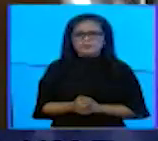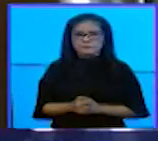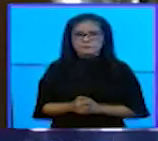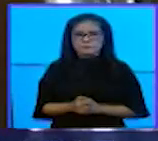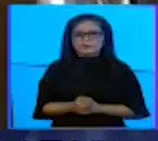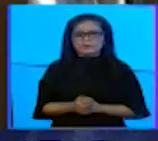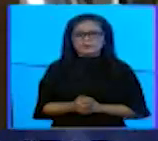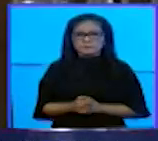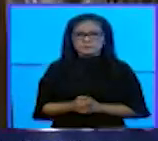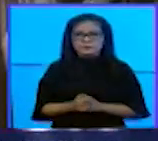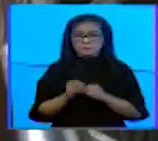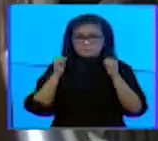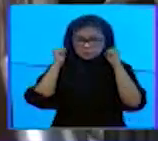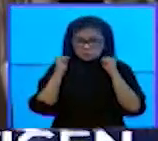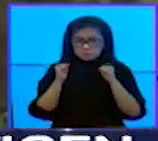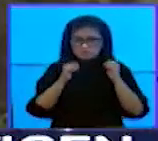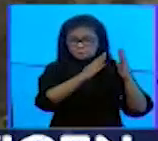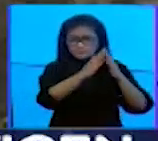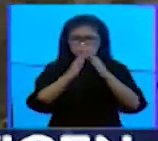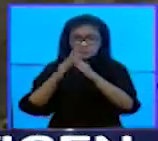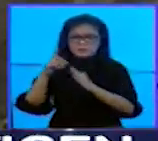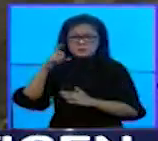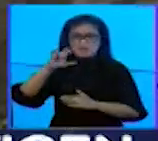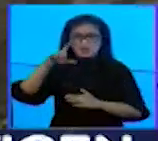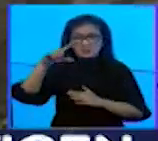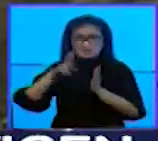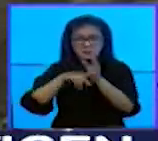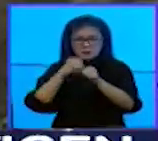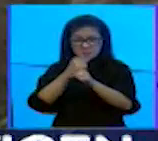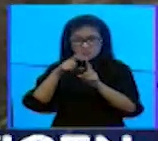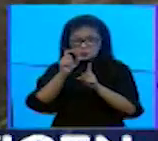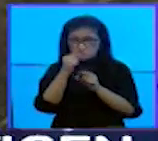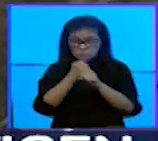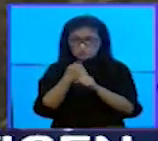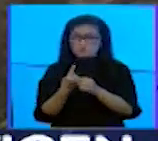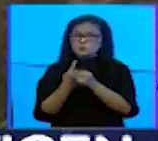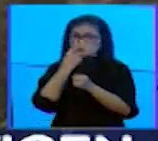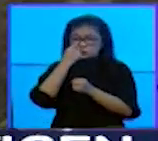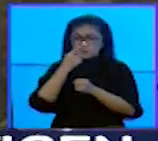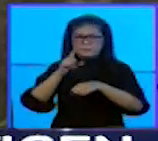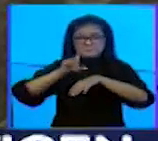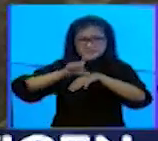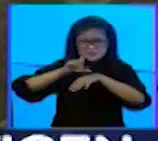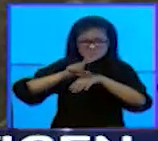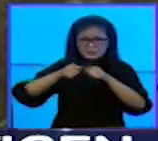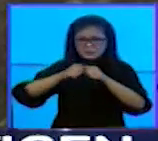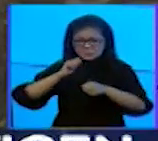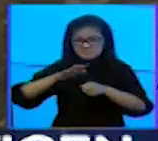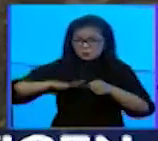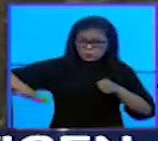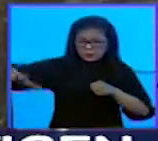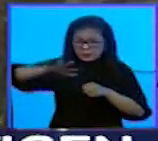Sejumlah pengungsi korban banjir di perumahan Ciledug Indah mengikuti pemeriksaan swab antigen di posko pengungsian Masjid Al-Irsyad, Kelurahan Pedurenan,